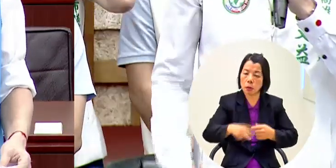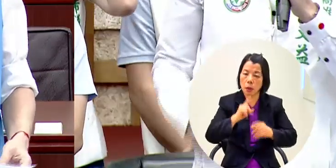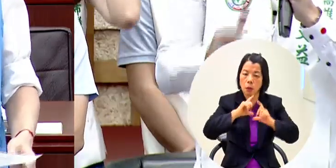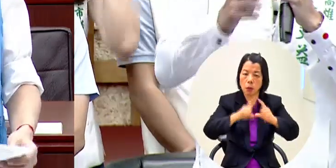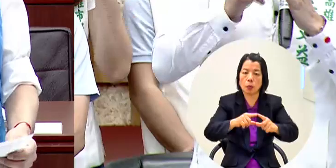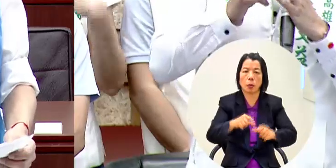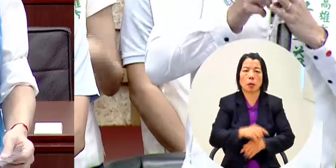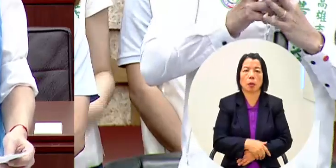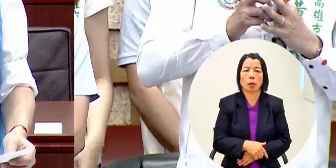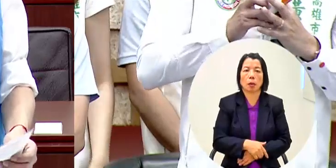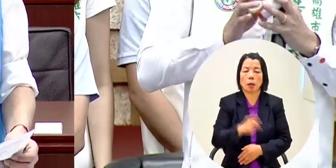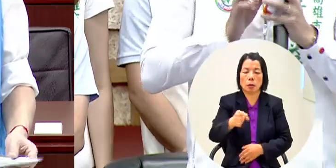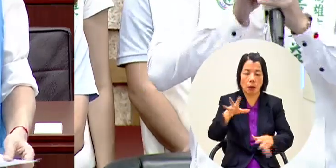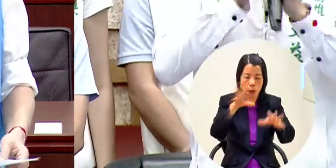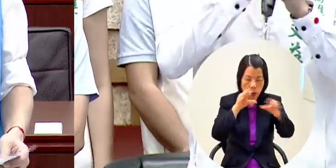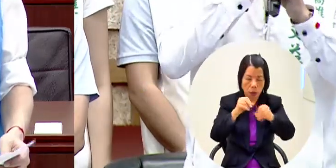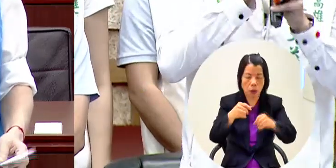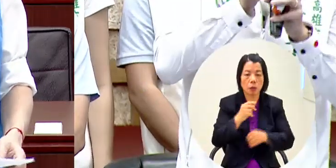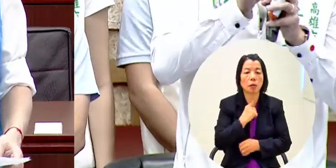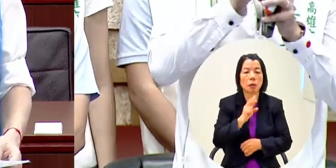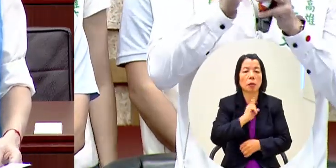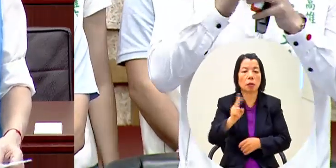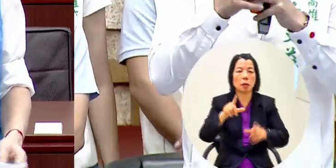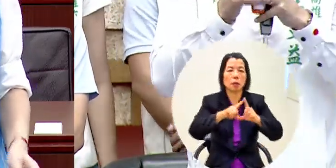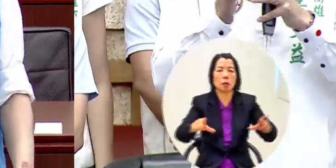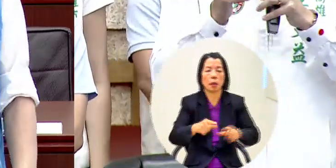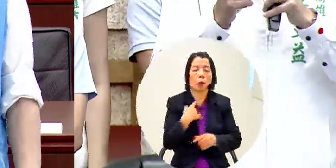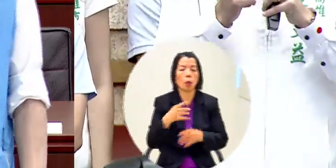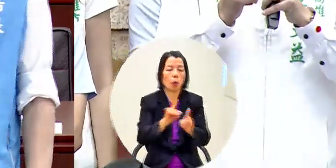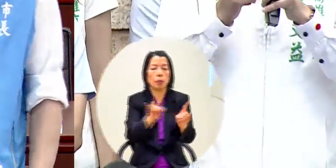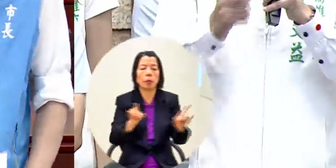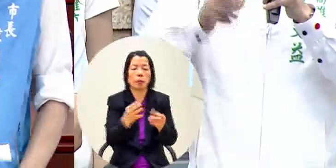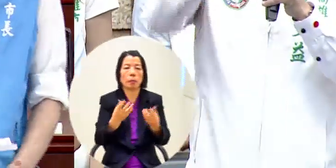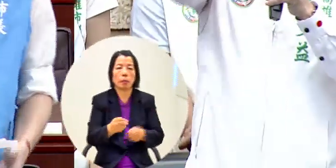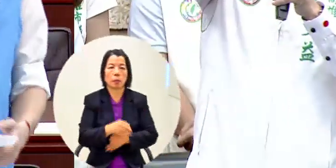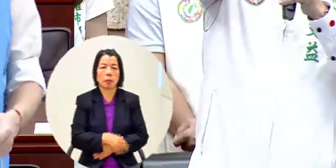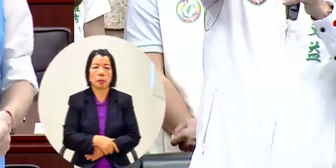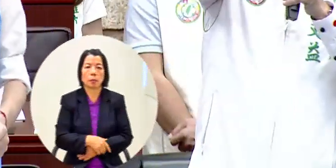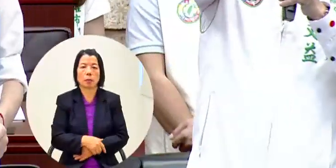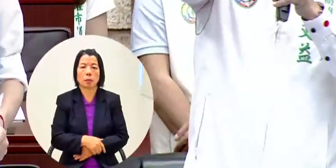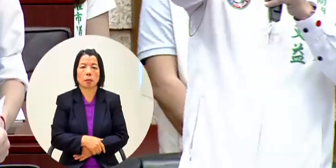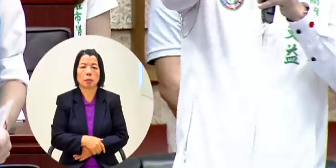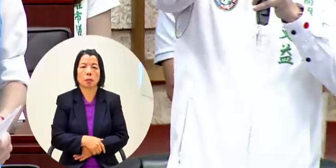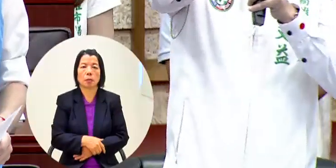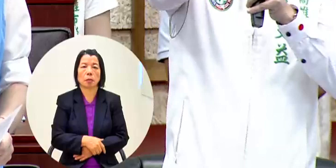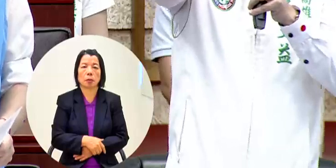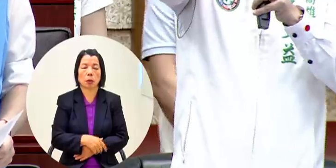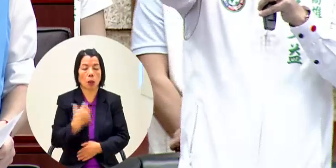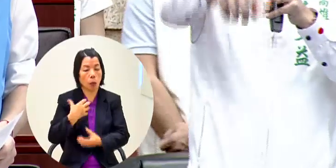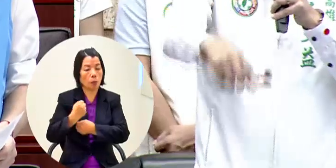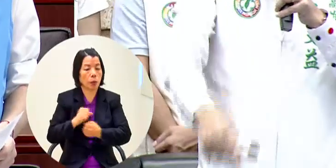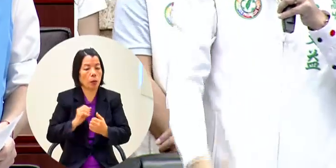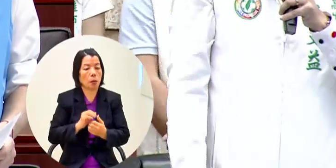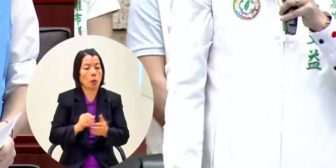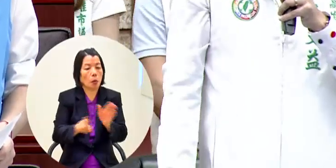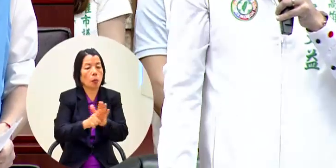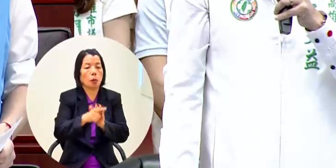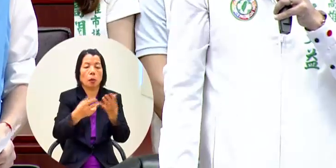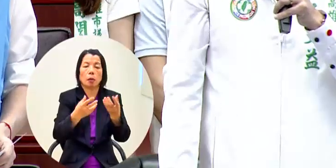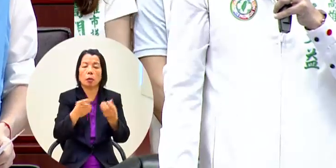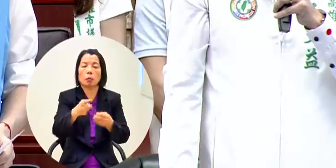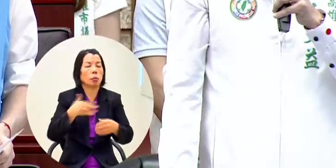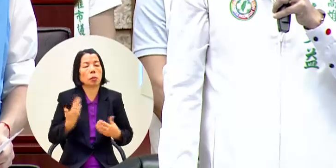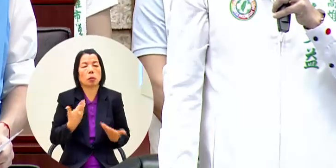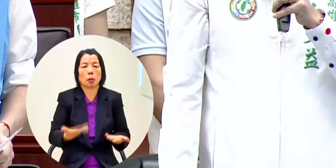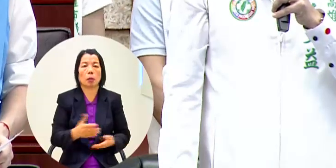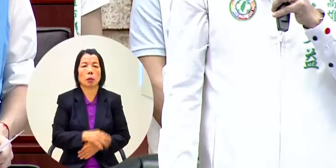你讲咨询这么大声，并不代表我要 承认你讲的话。什么叫兵推啦？好了，你如果不知道兵推，我告诉你啦。 针对您刚刚所说的，